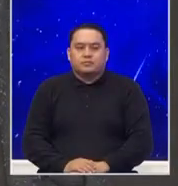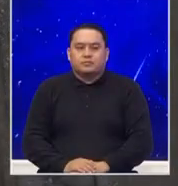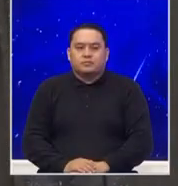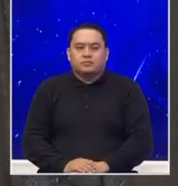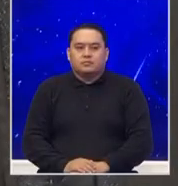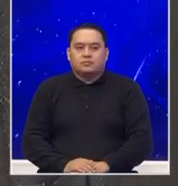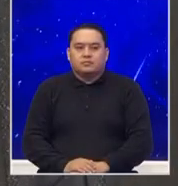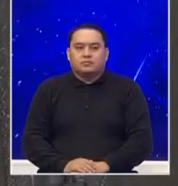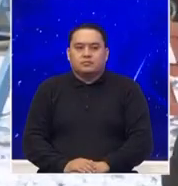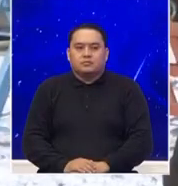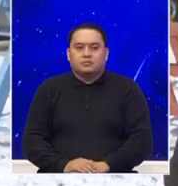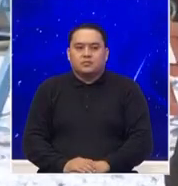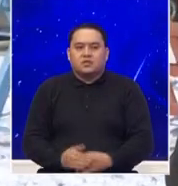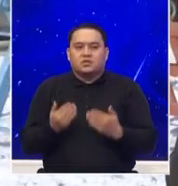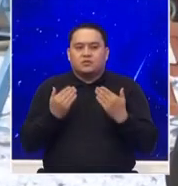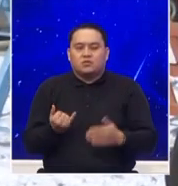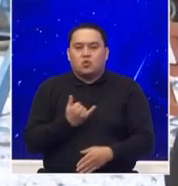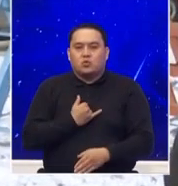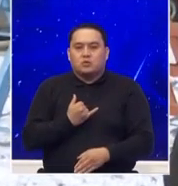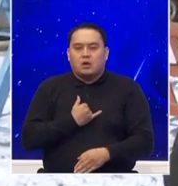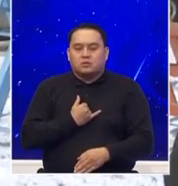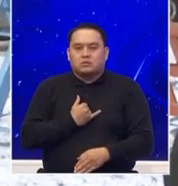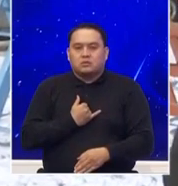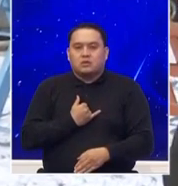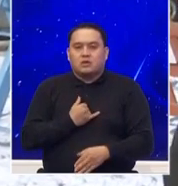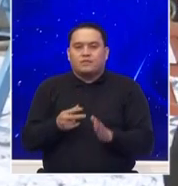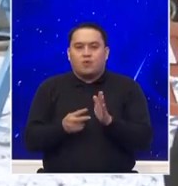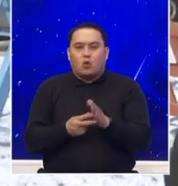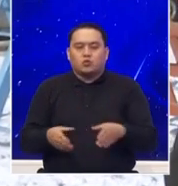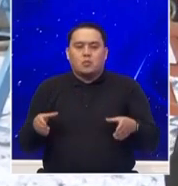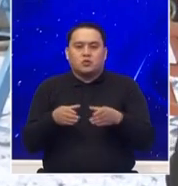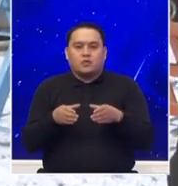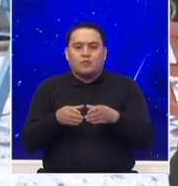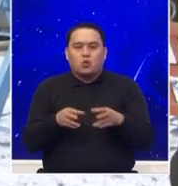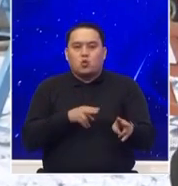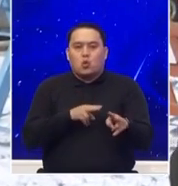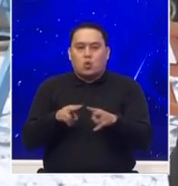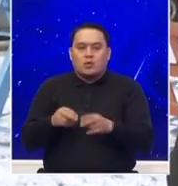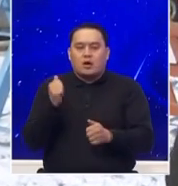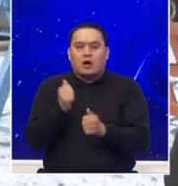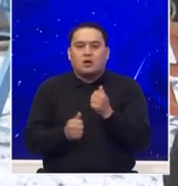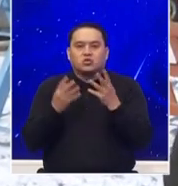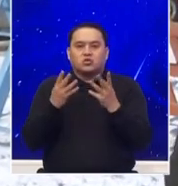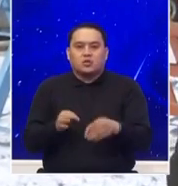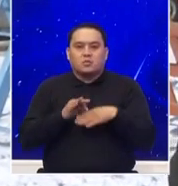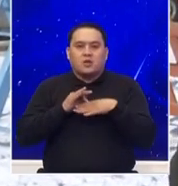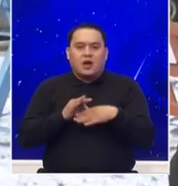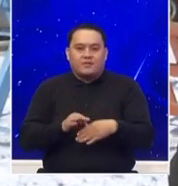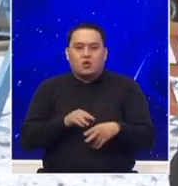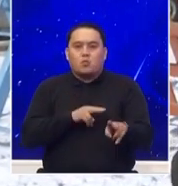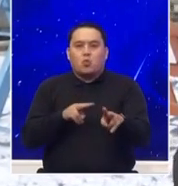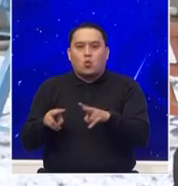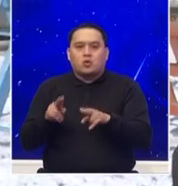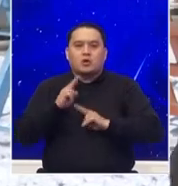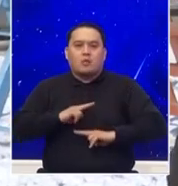По городу Талдыкурган на сегодняшний день действует 8 мониторинговых групп, которые ежедневно проводят